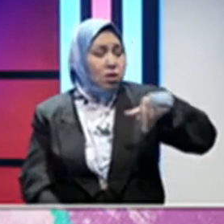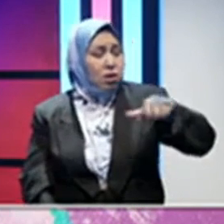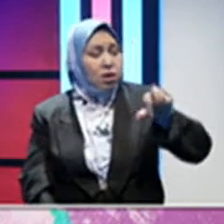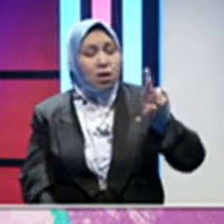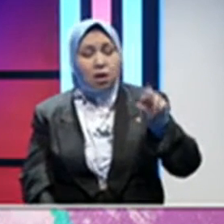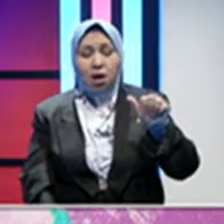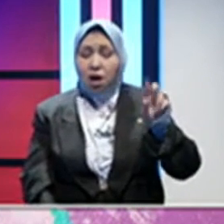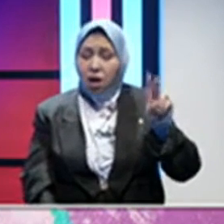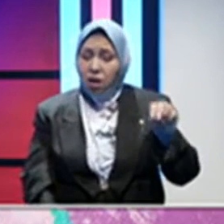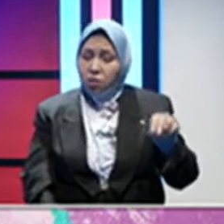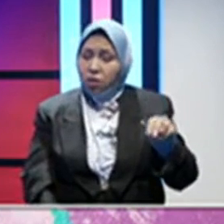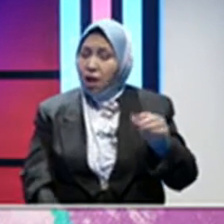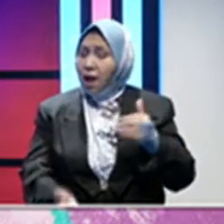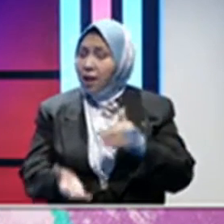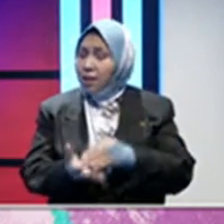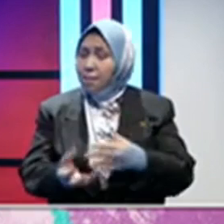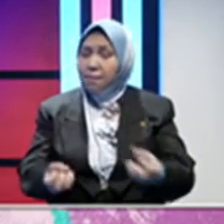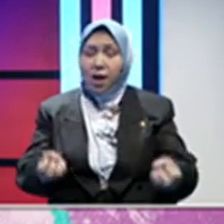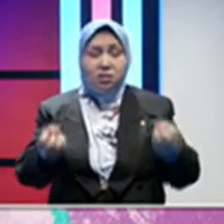وأكثر جمعا،